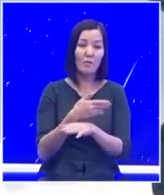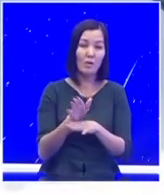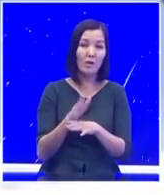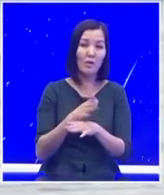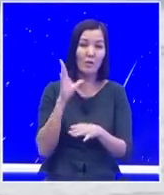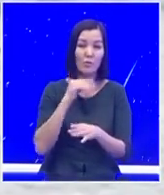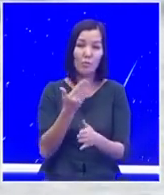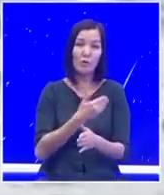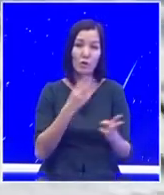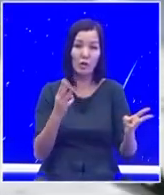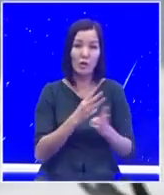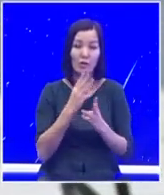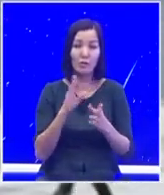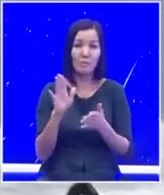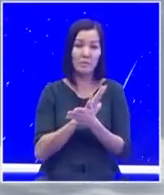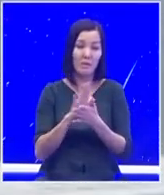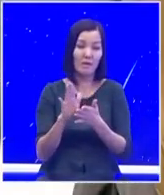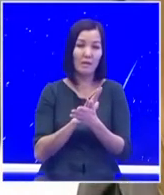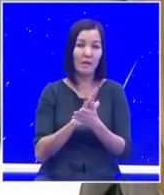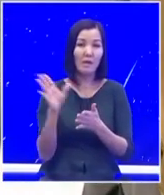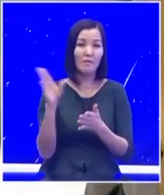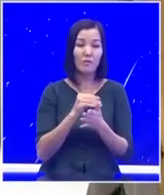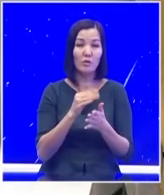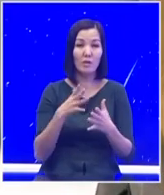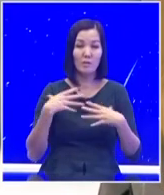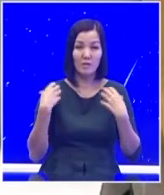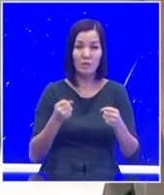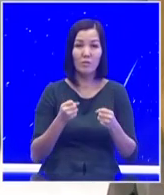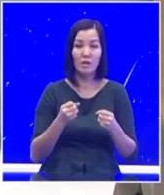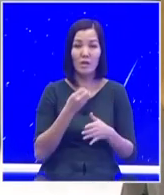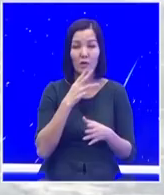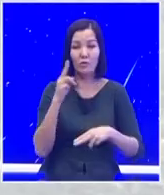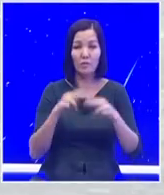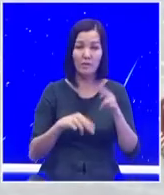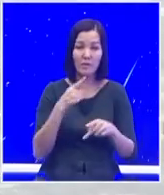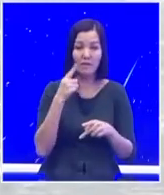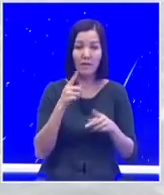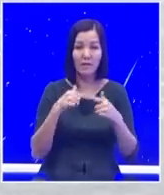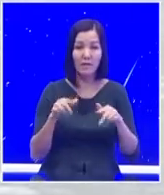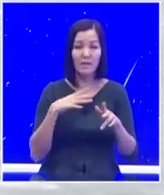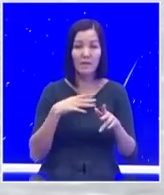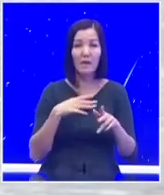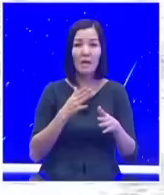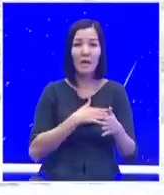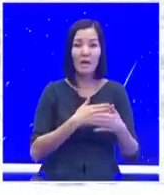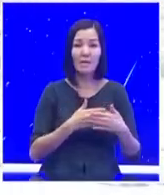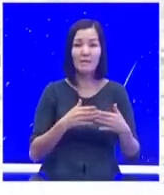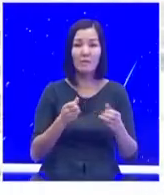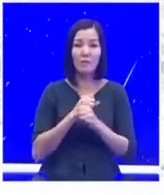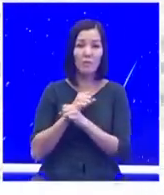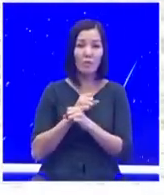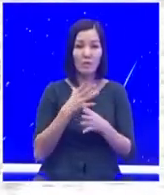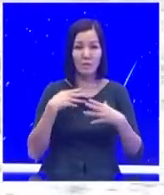Прокатиться мог любой желающий и абсолютно бесплатно. Все это для заряда бодрости и отличного настроения, говорят организаторы. Ведь активный отдых – залог